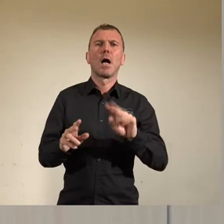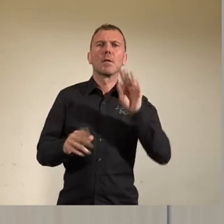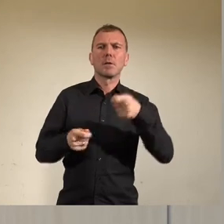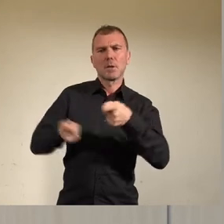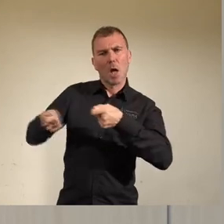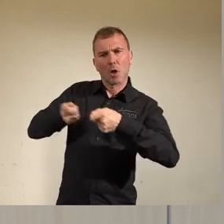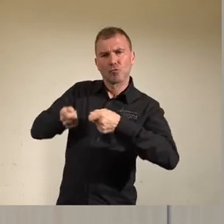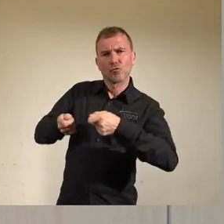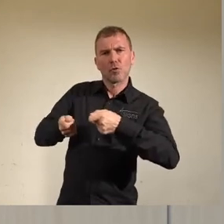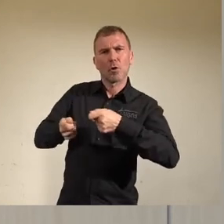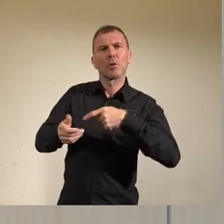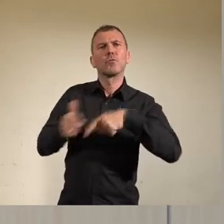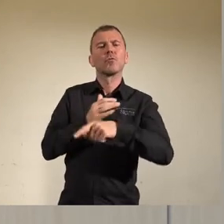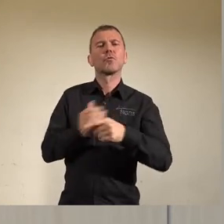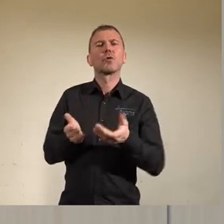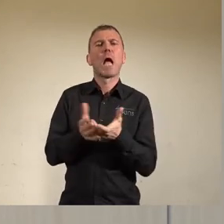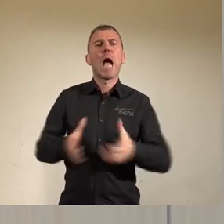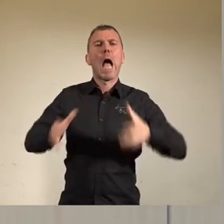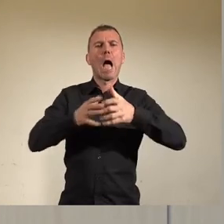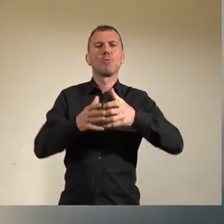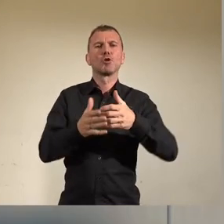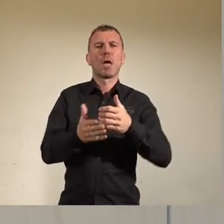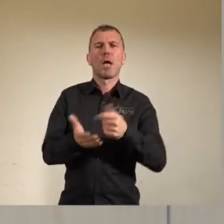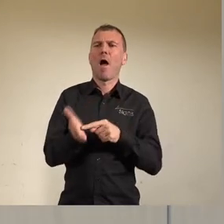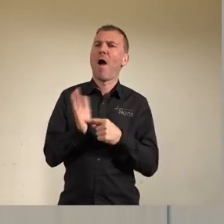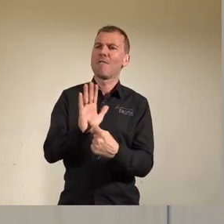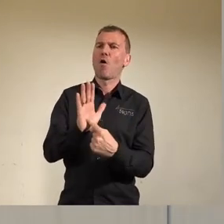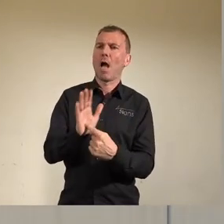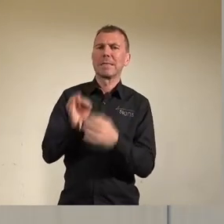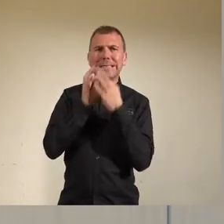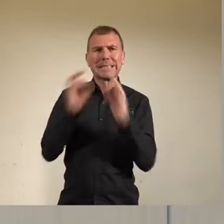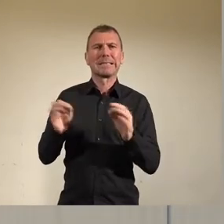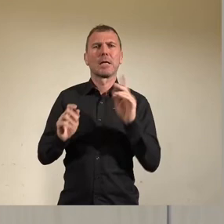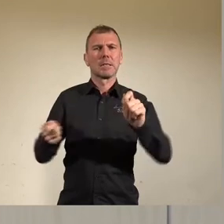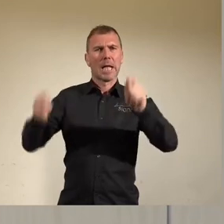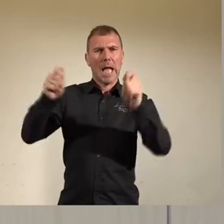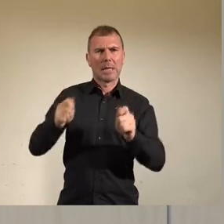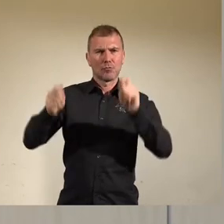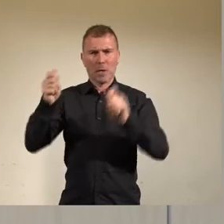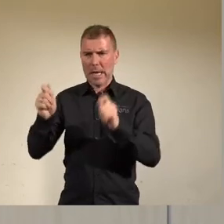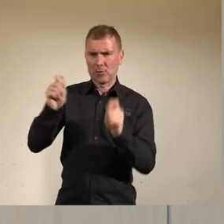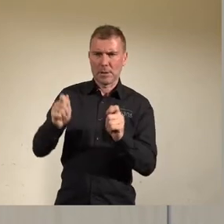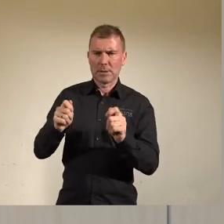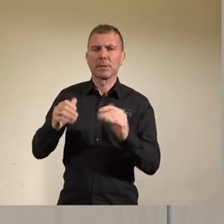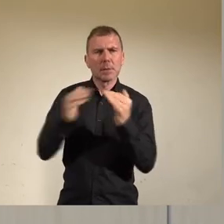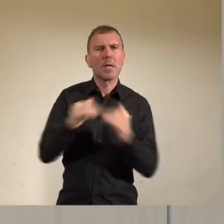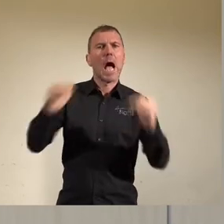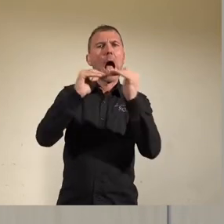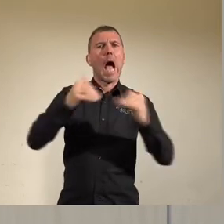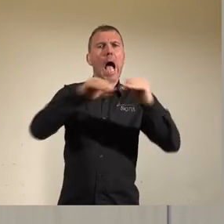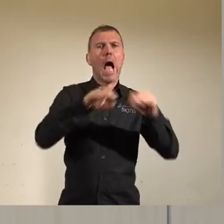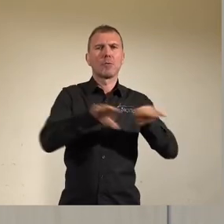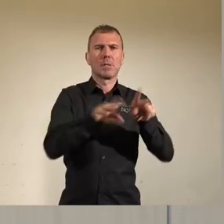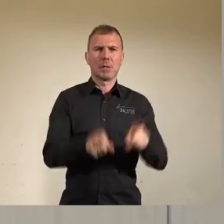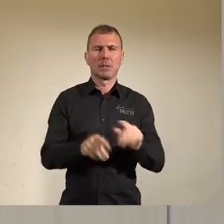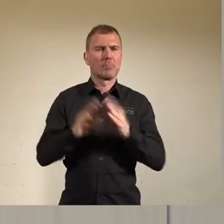aufgrund der scharfen Budgetvorgaben und einer ungenauen sozusagen Nachjustierung dann in den entsprechenden Haushaltsrunden in der